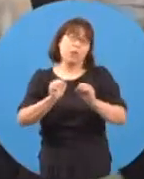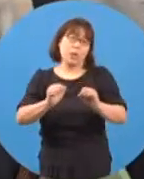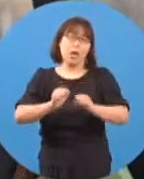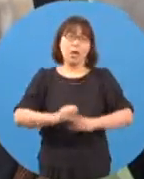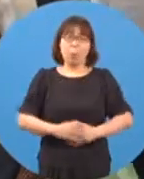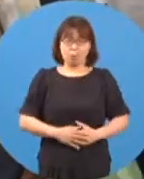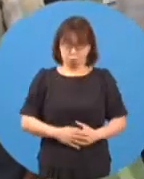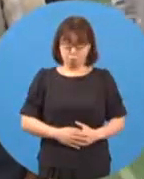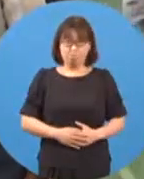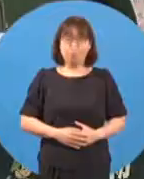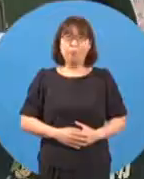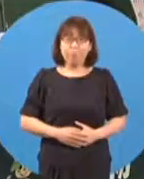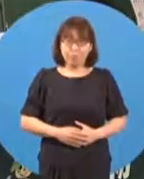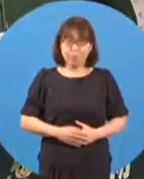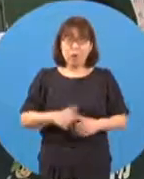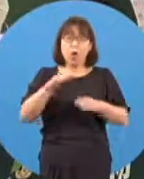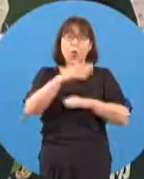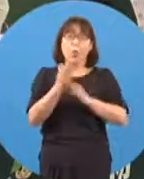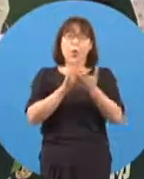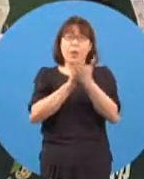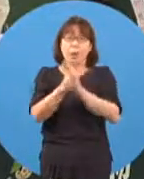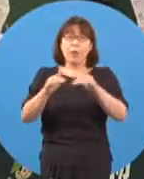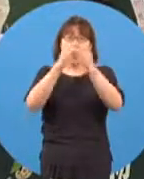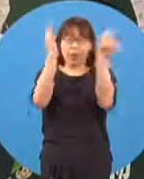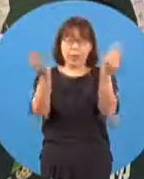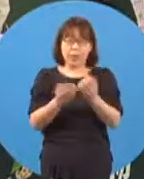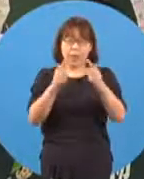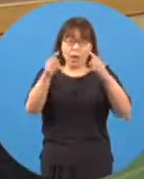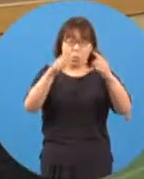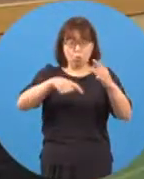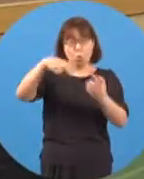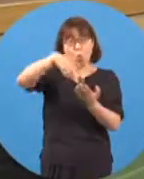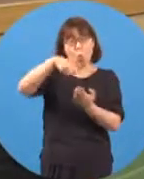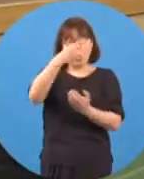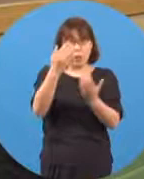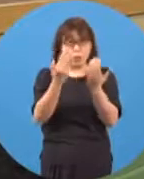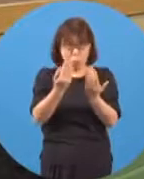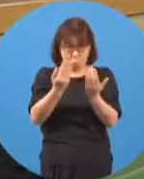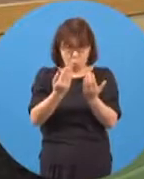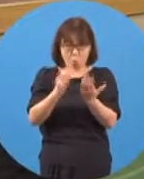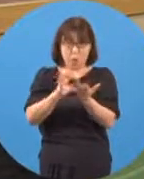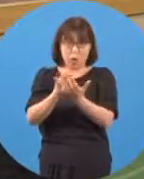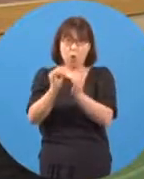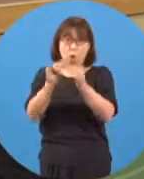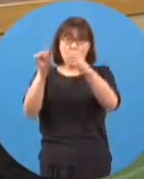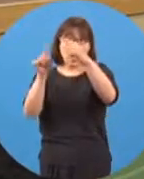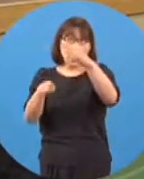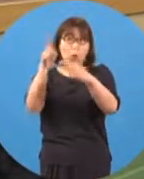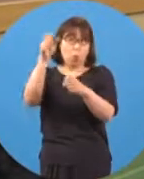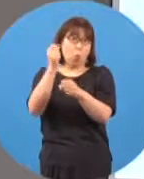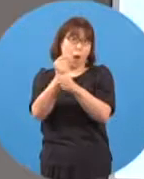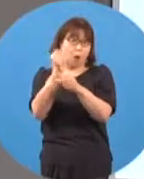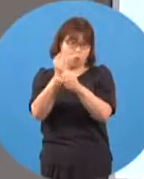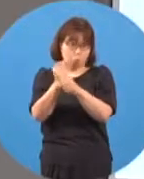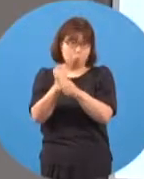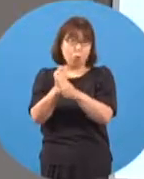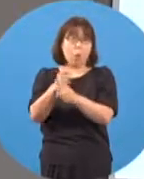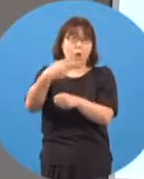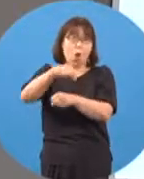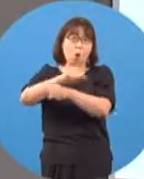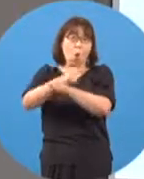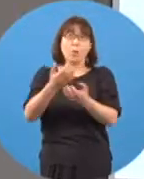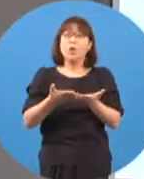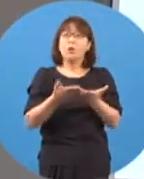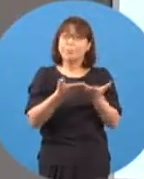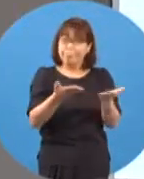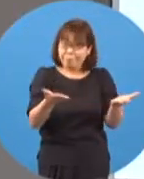して買うようにしてます。 徳島県では全公立高校において、消費者庁の皆さんが作った消費者教育の教材、これを展開